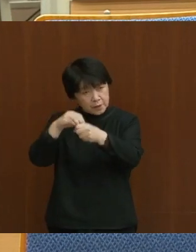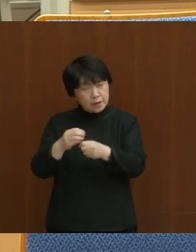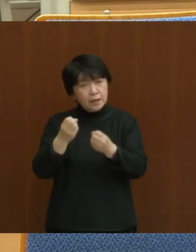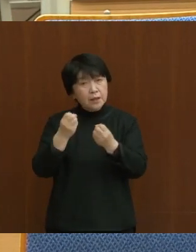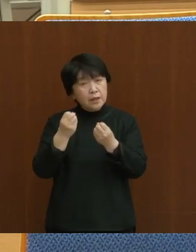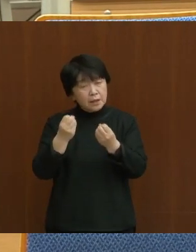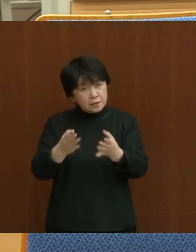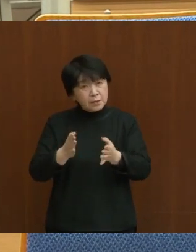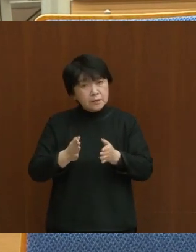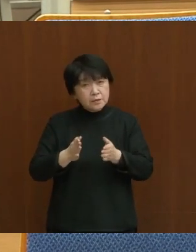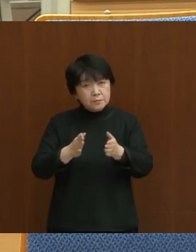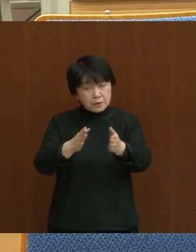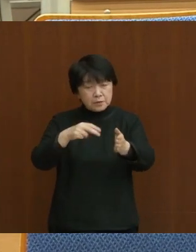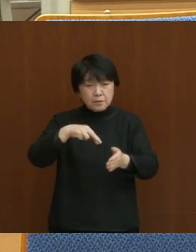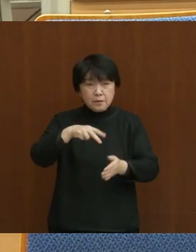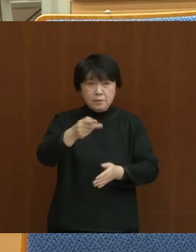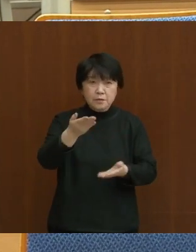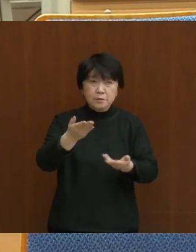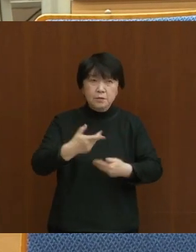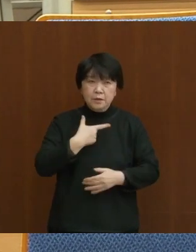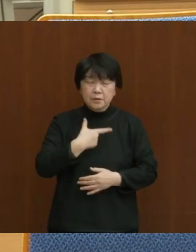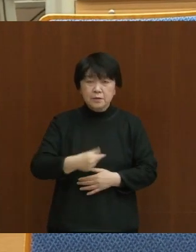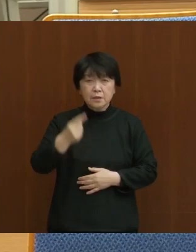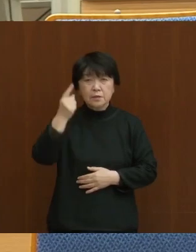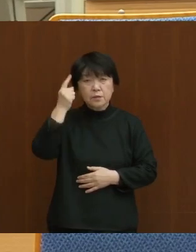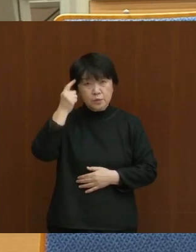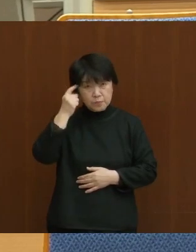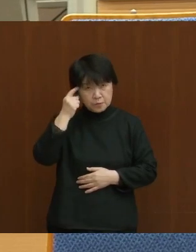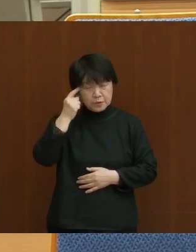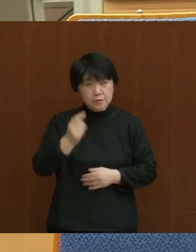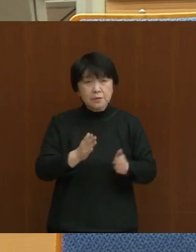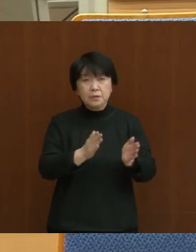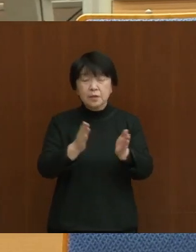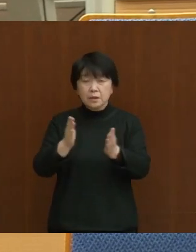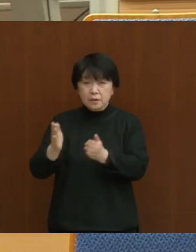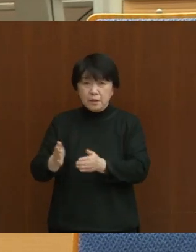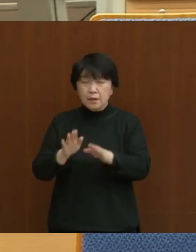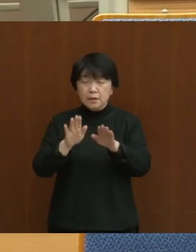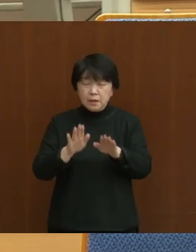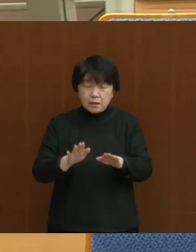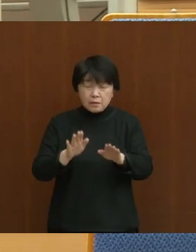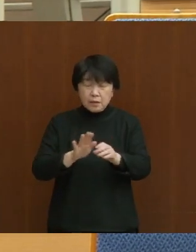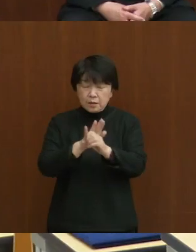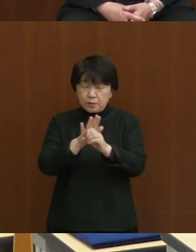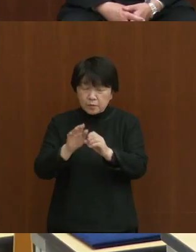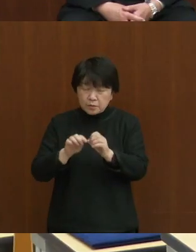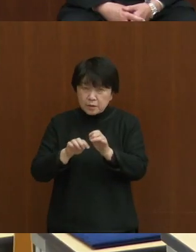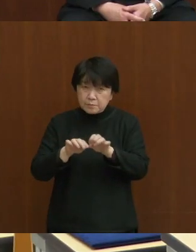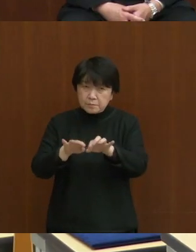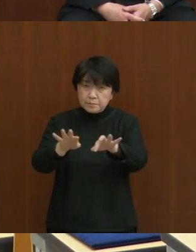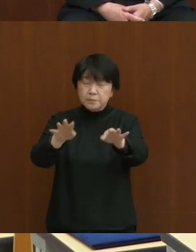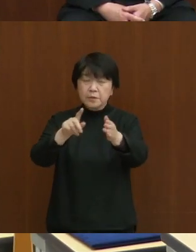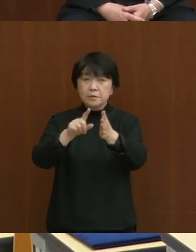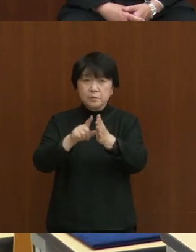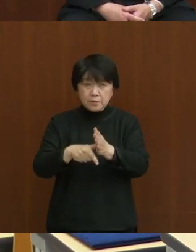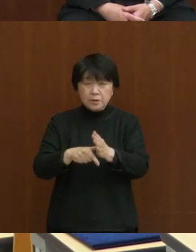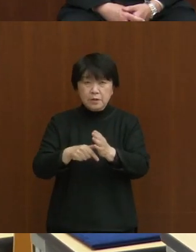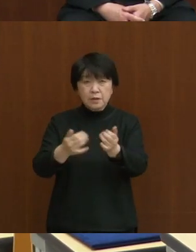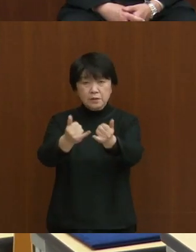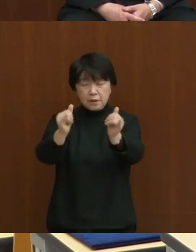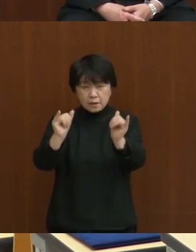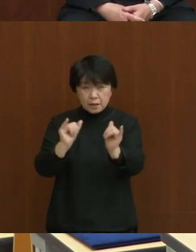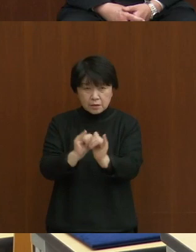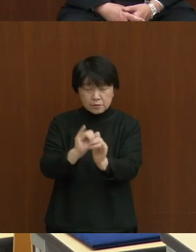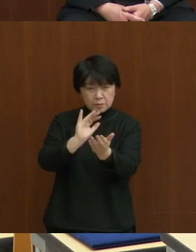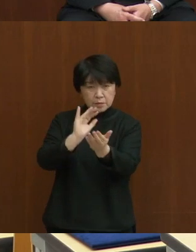願っています。さて、この度のコロナ禍により社会の変革は急速